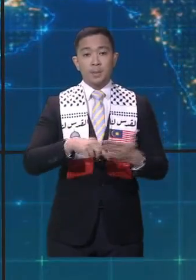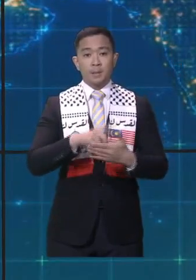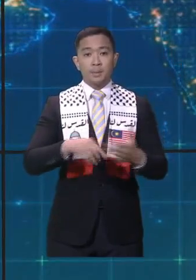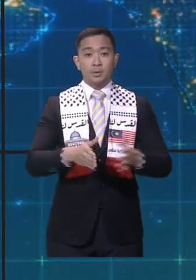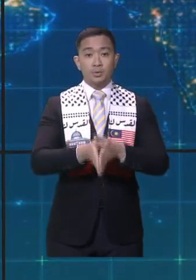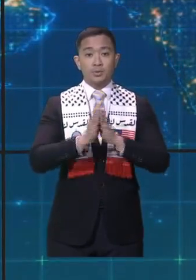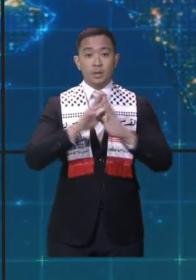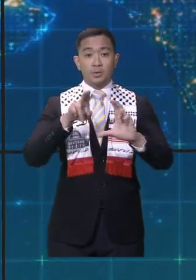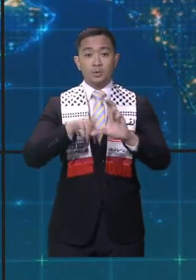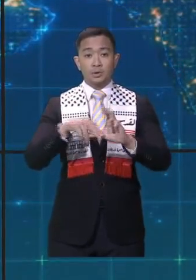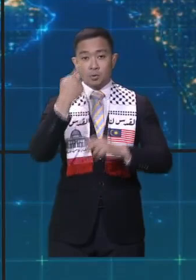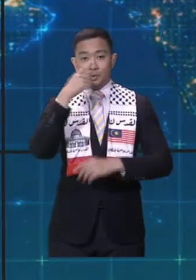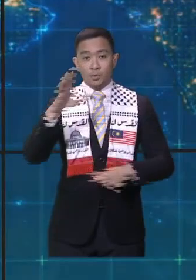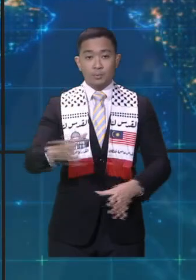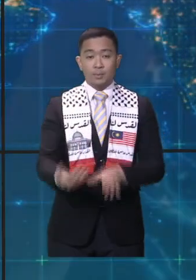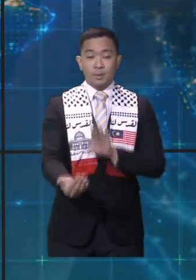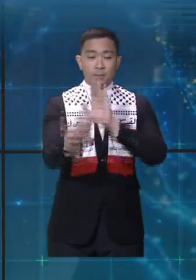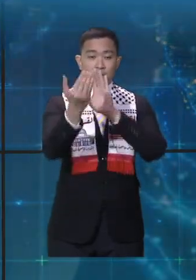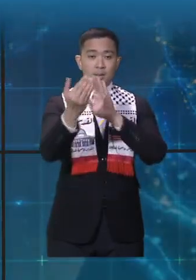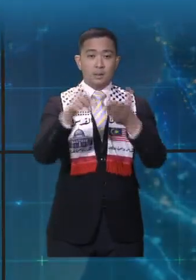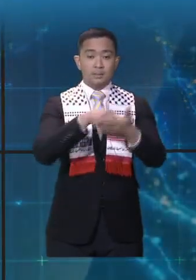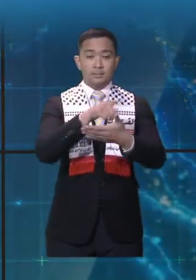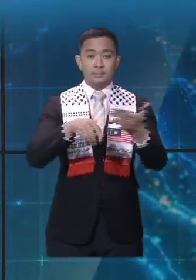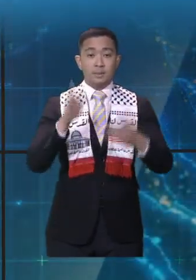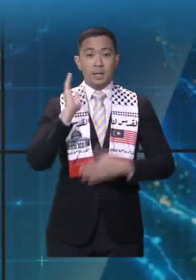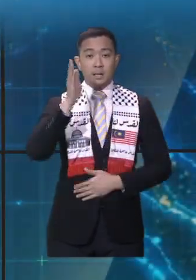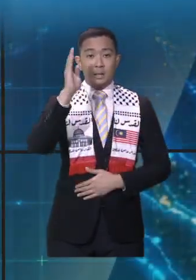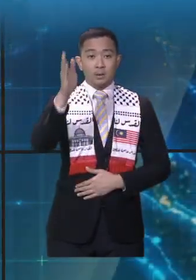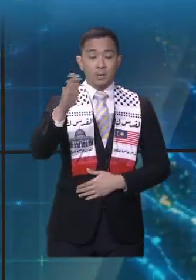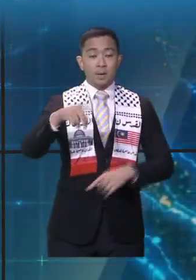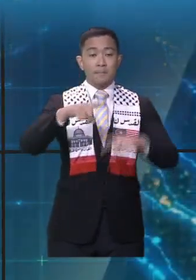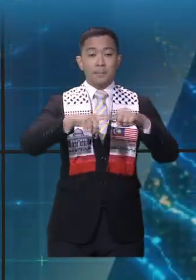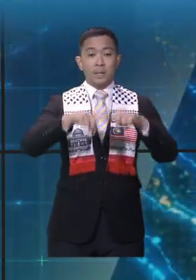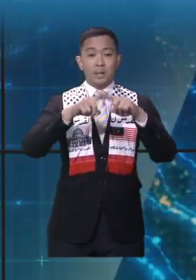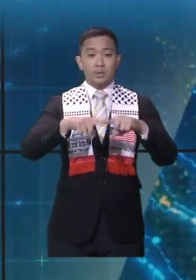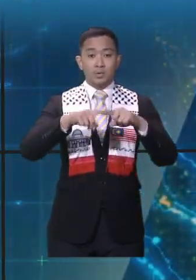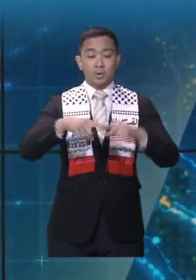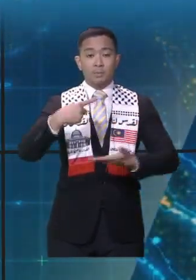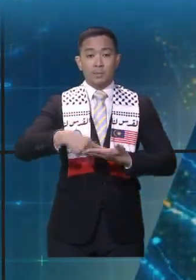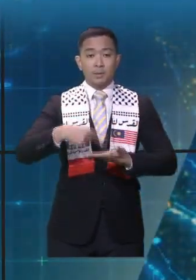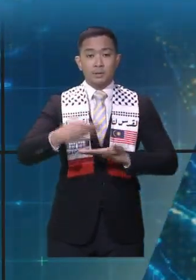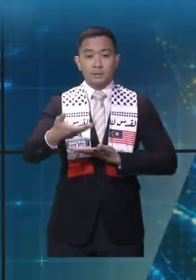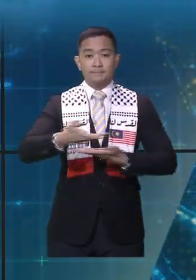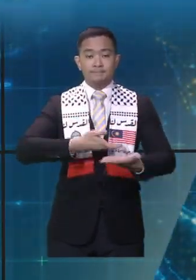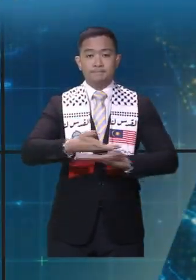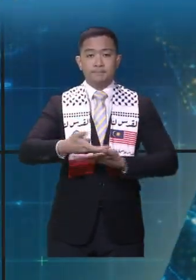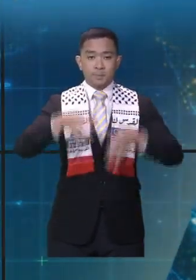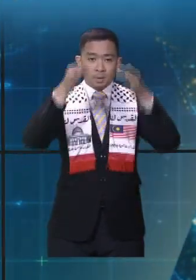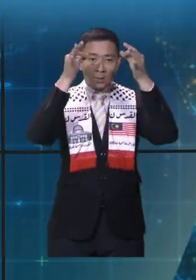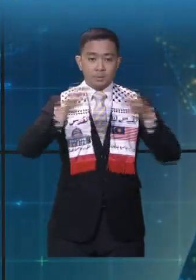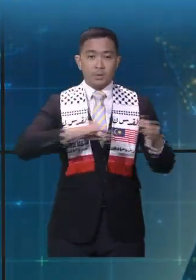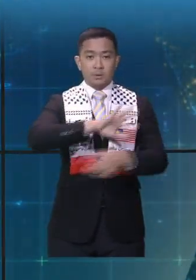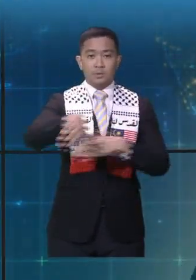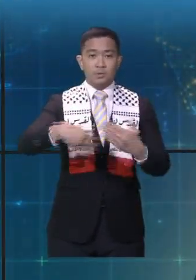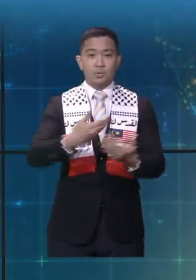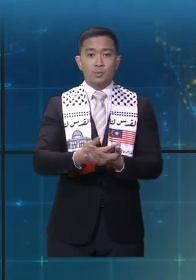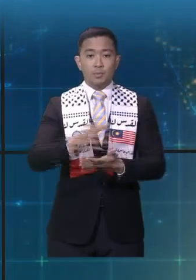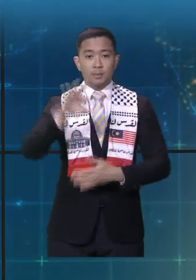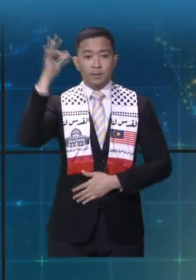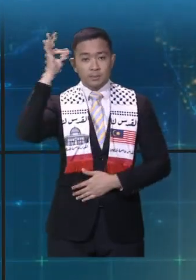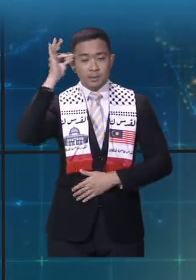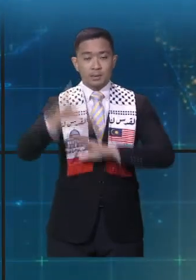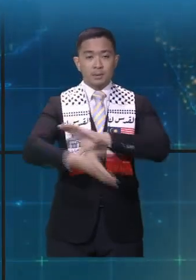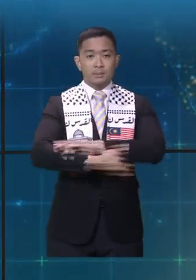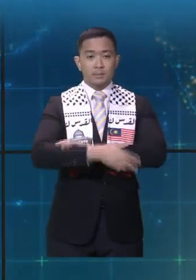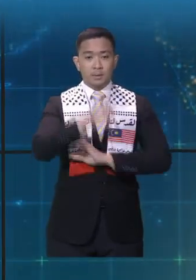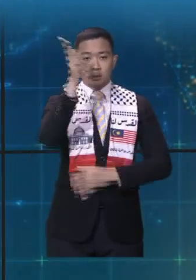Sebarang tuntutan kerusi bagi mendepani pilihan raya di masa hadapan bergantung kepada perbincangan serta keputusan di semua parti gabungan